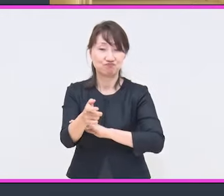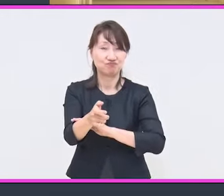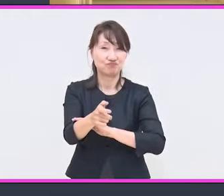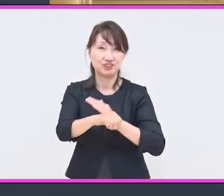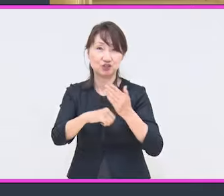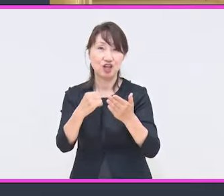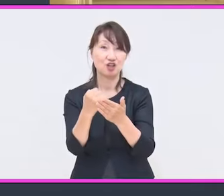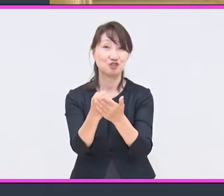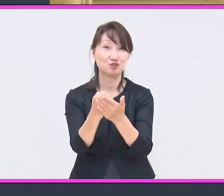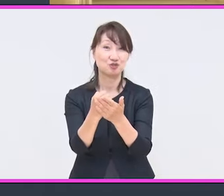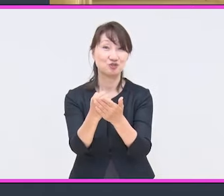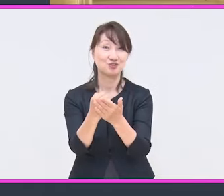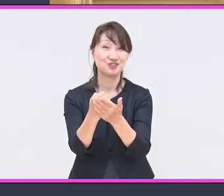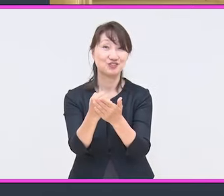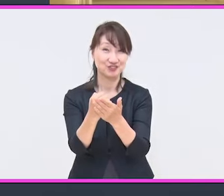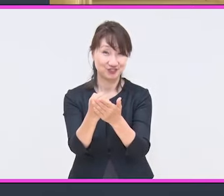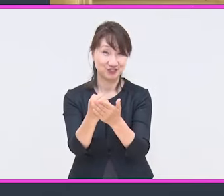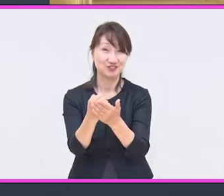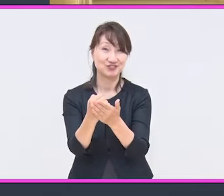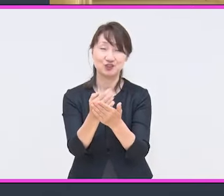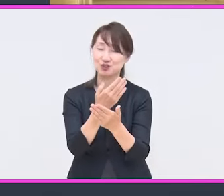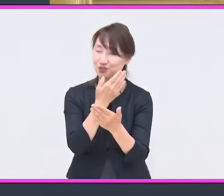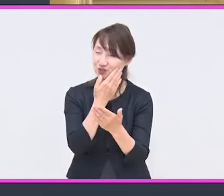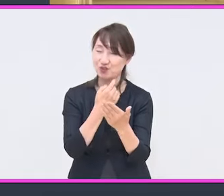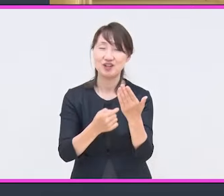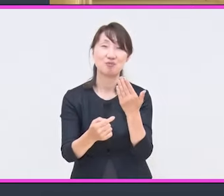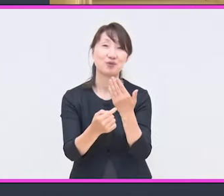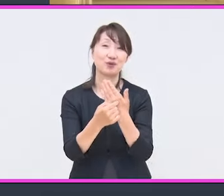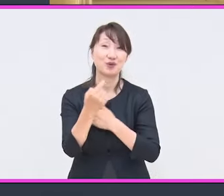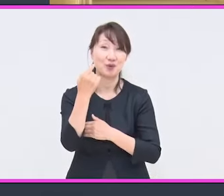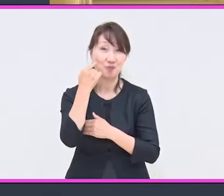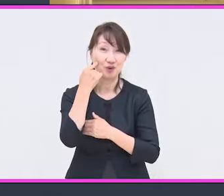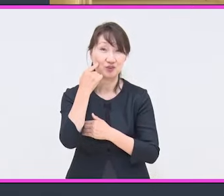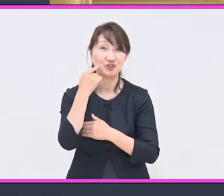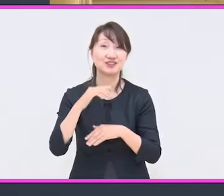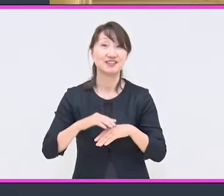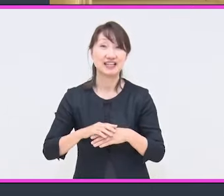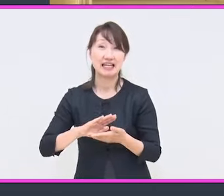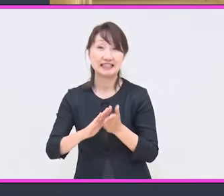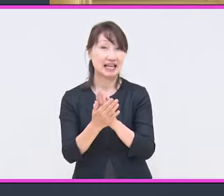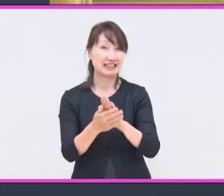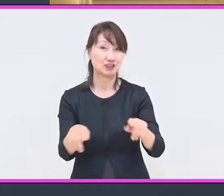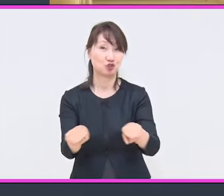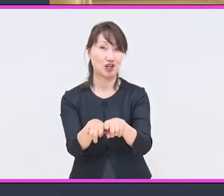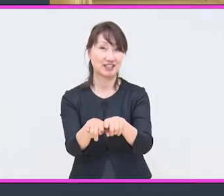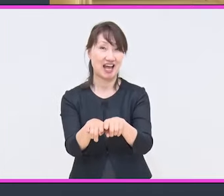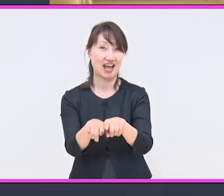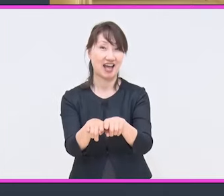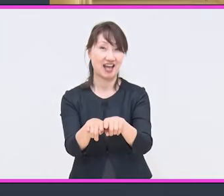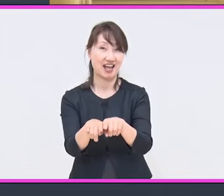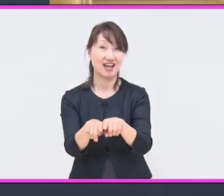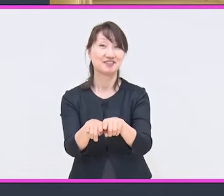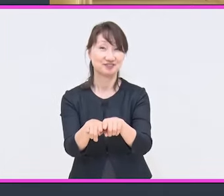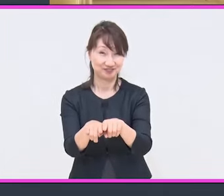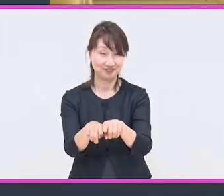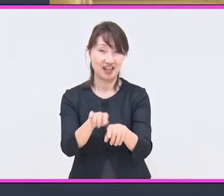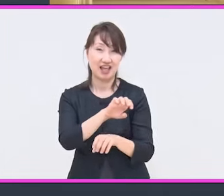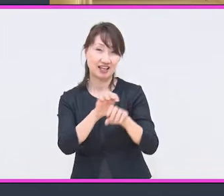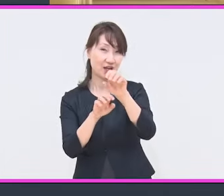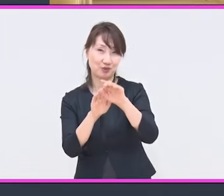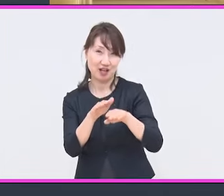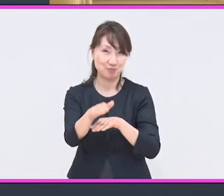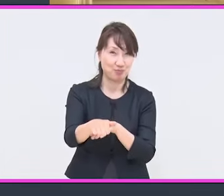する非常に重要なことだっていうことで、チェンジングトゥギャザー、変革への第一歩を皆